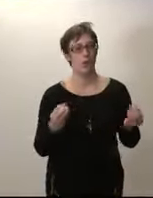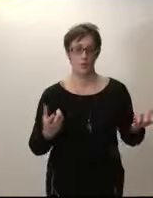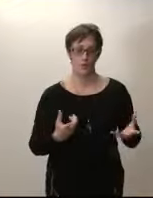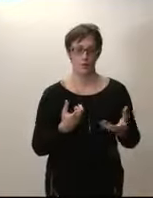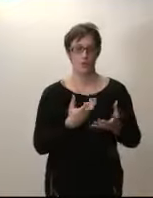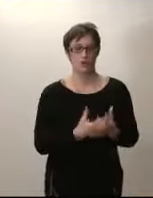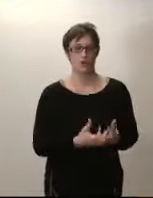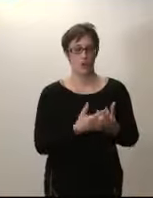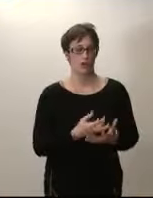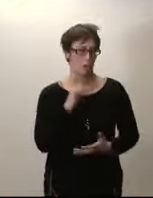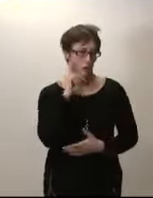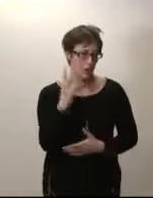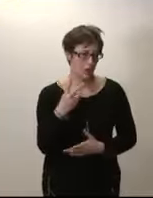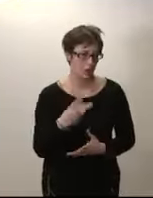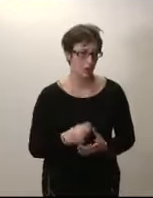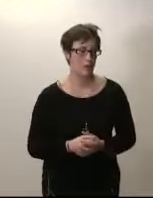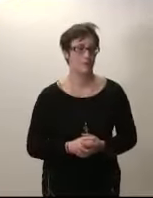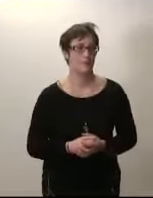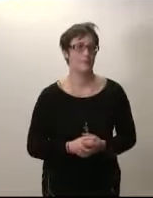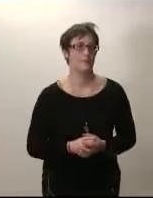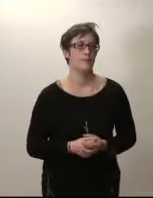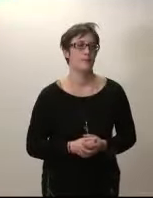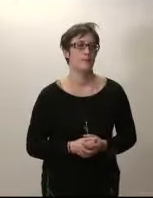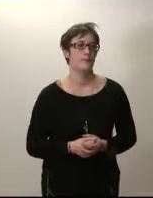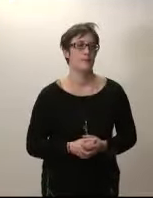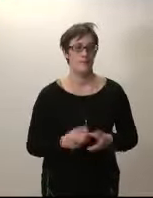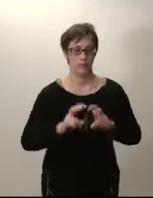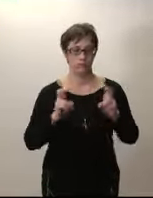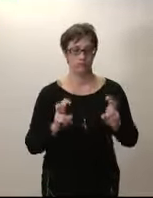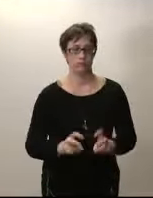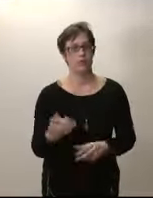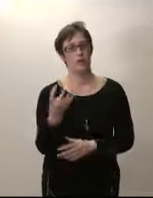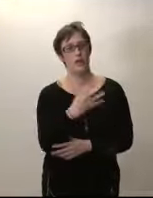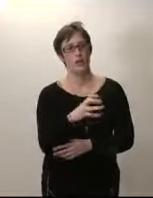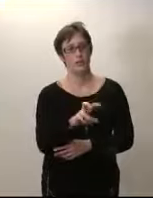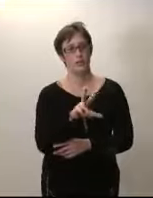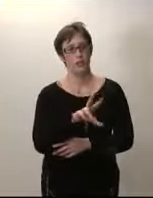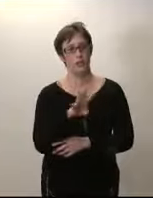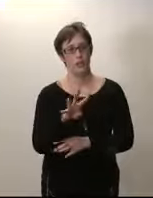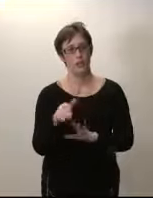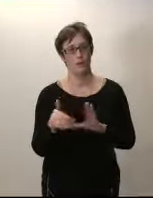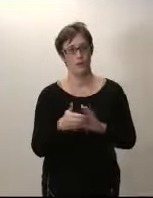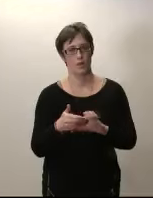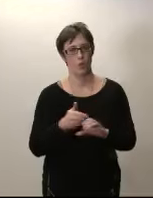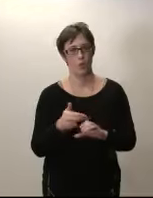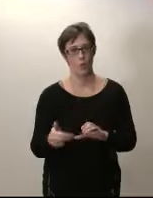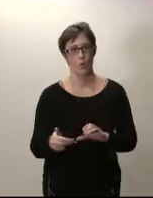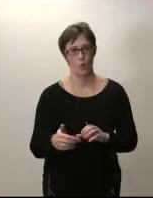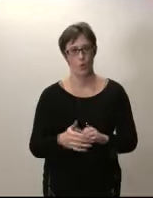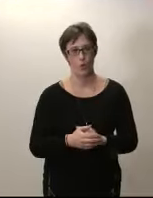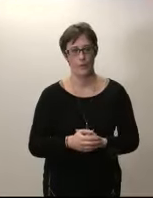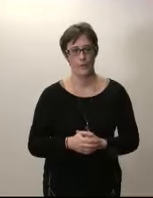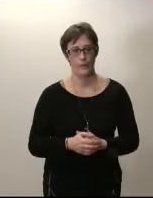général, avec une diminution de 434 000 euros dans